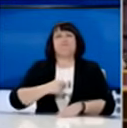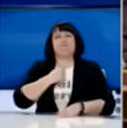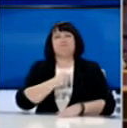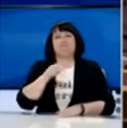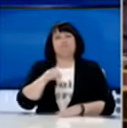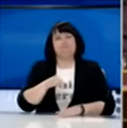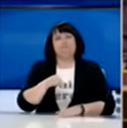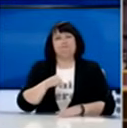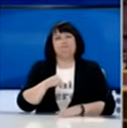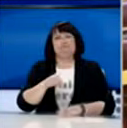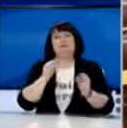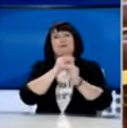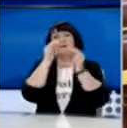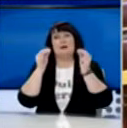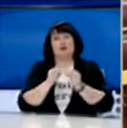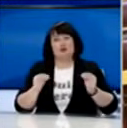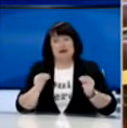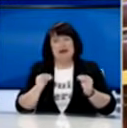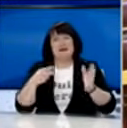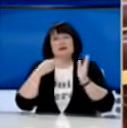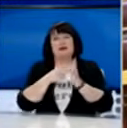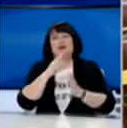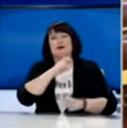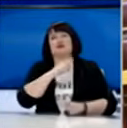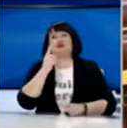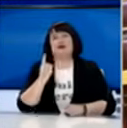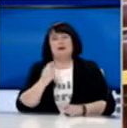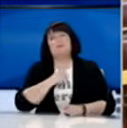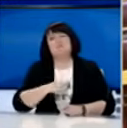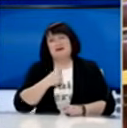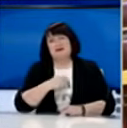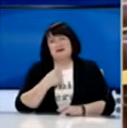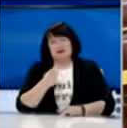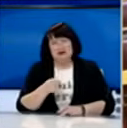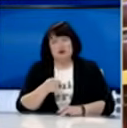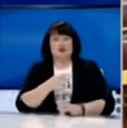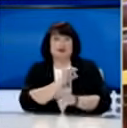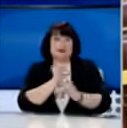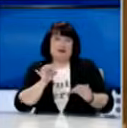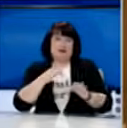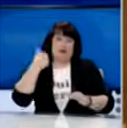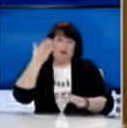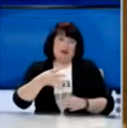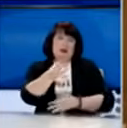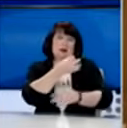κόστος, αυτά είπατε το 2021, αλλά μετά διαβεβαιώσατε ότι